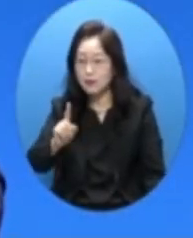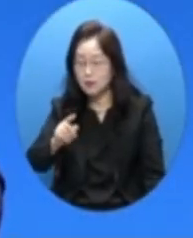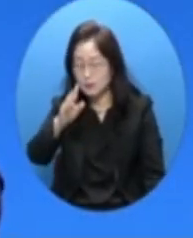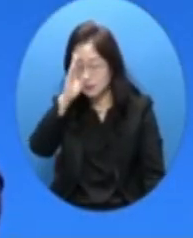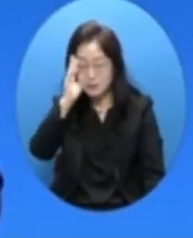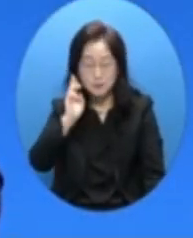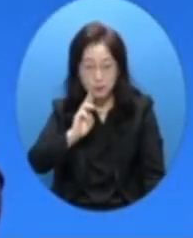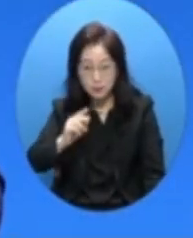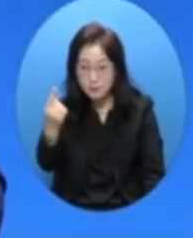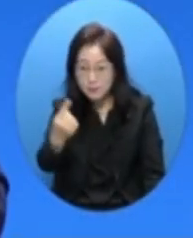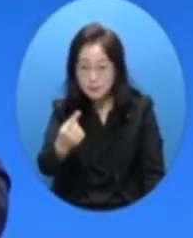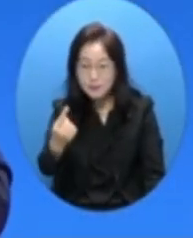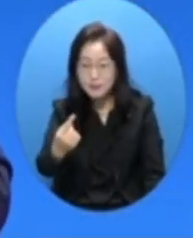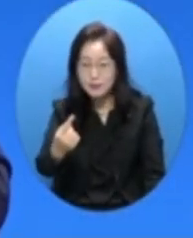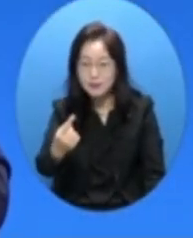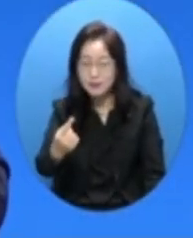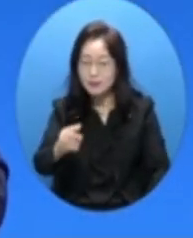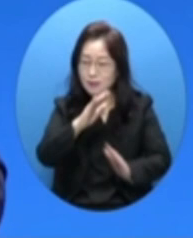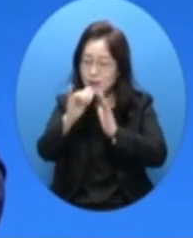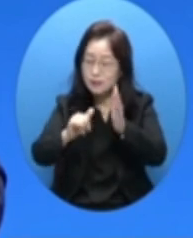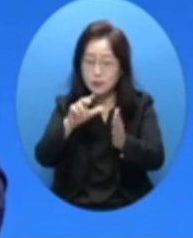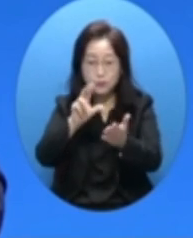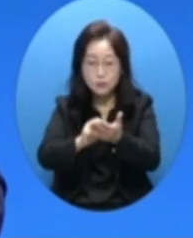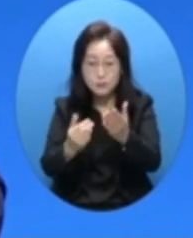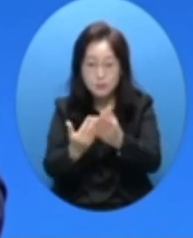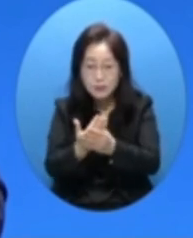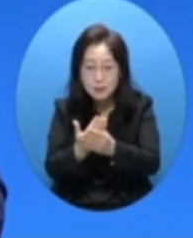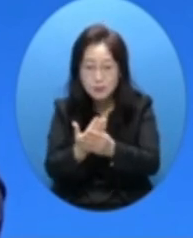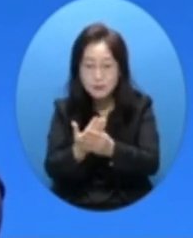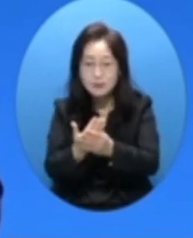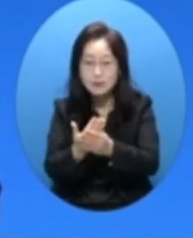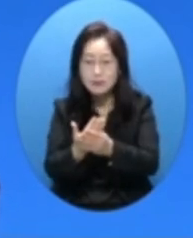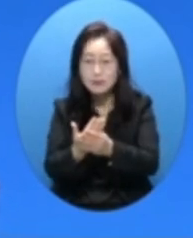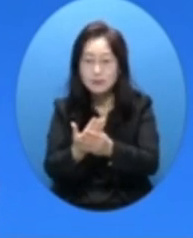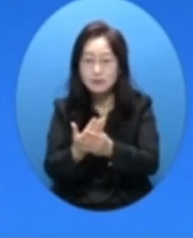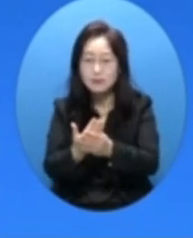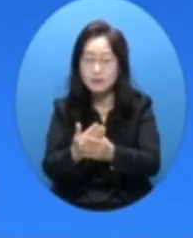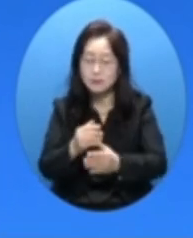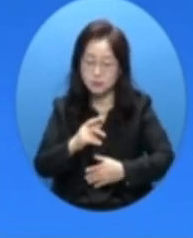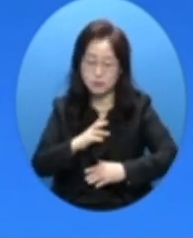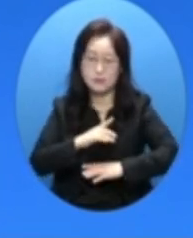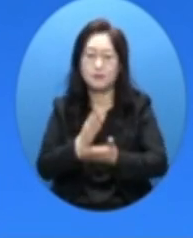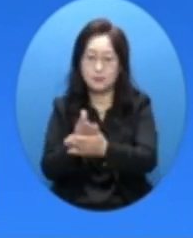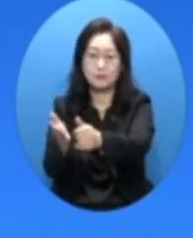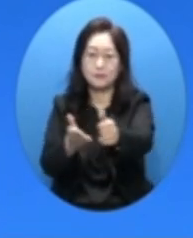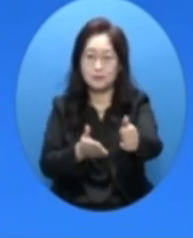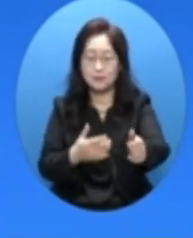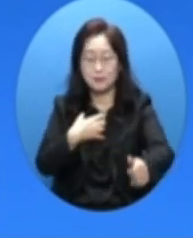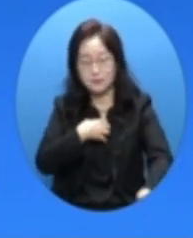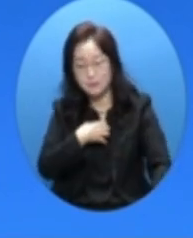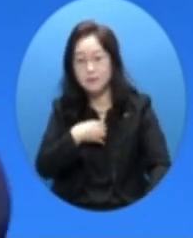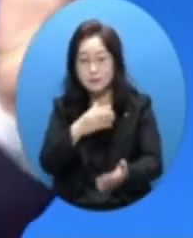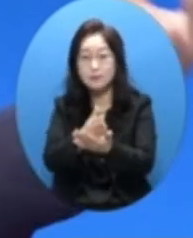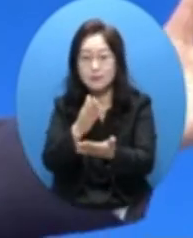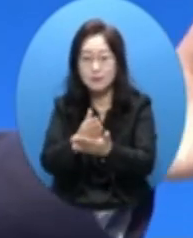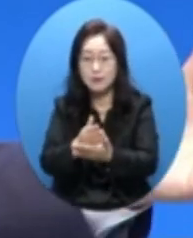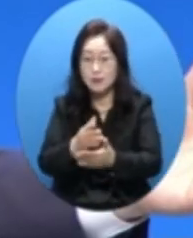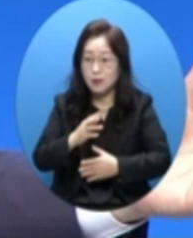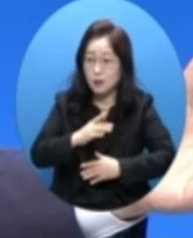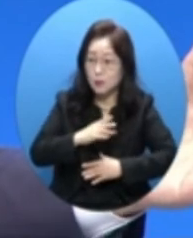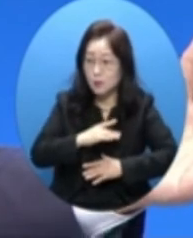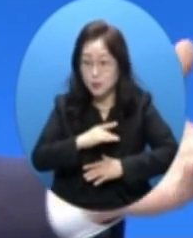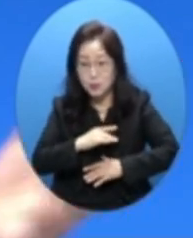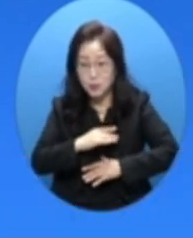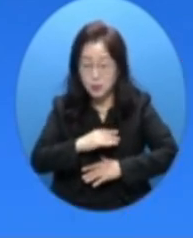다가왔다고 할지라도 가정의 문제가 생겨났다고 할지라 두려워하지 마십시오 염려하지 마십시오 두려워한다고